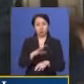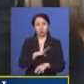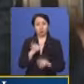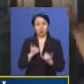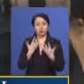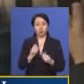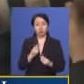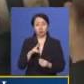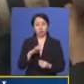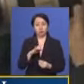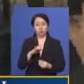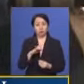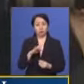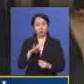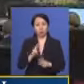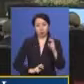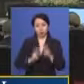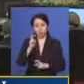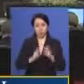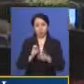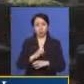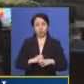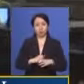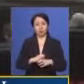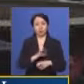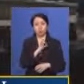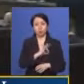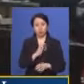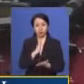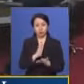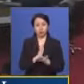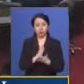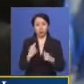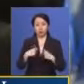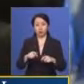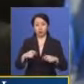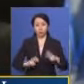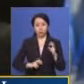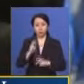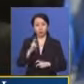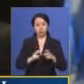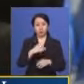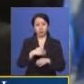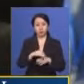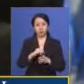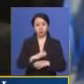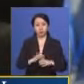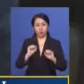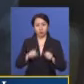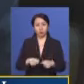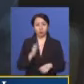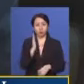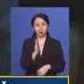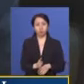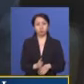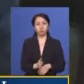қазіргі инфрақұрылымды неғұрлым тиімді пайдалануға және тасымалдаушылар мен тауар өндірушілердің шығыстарын оңтайландыруға мүмкіндік